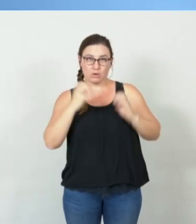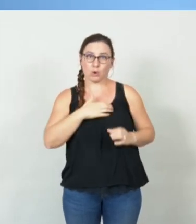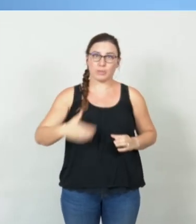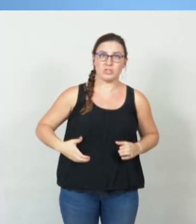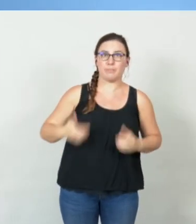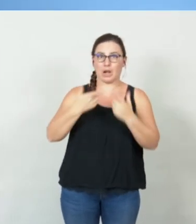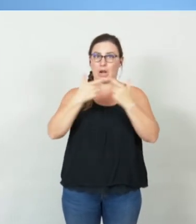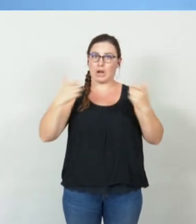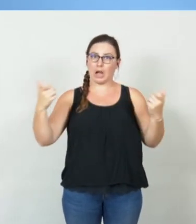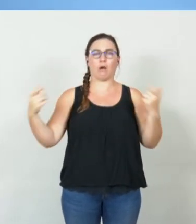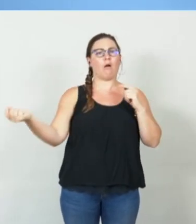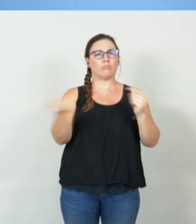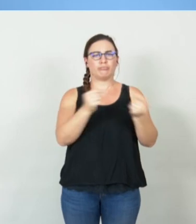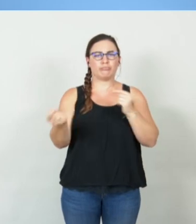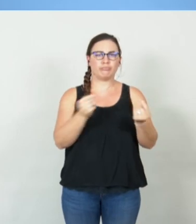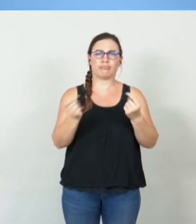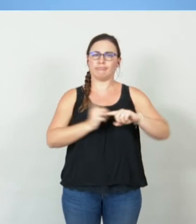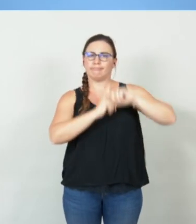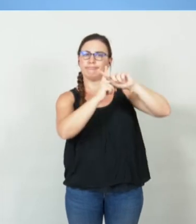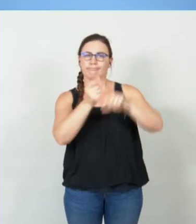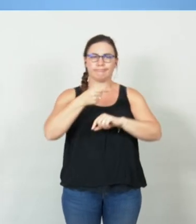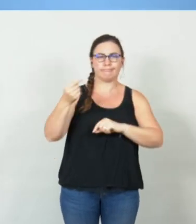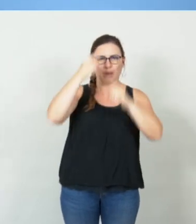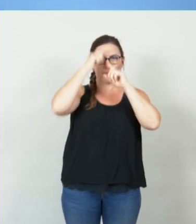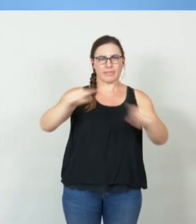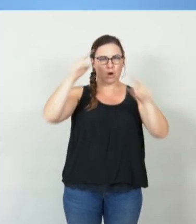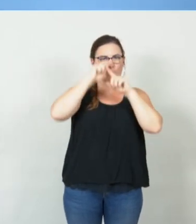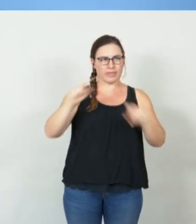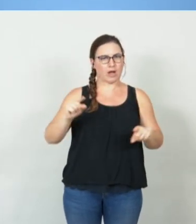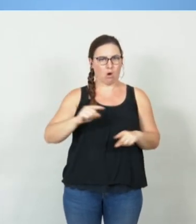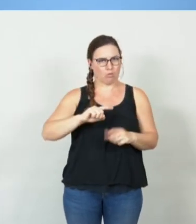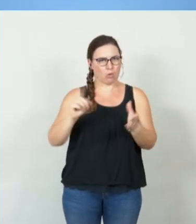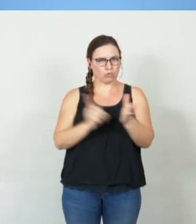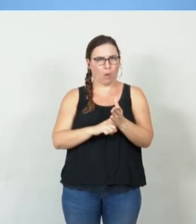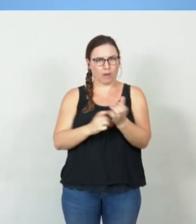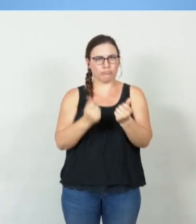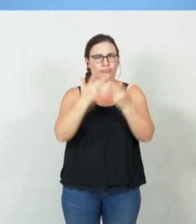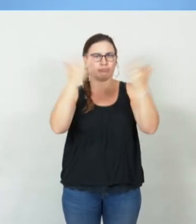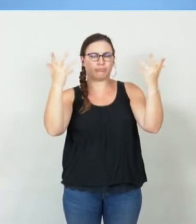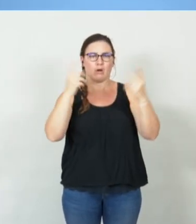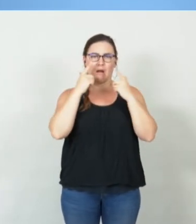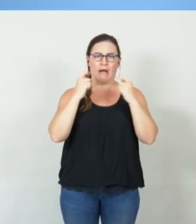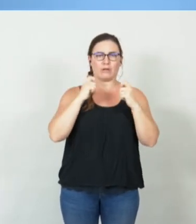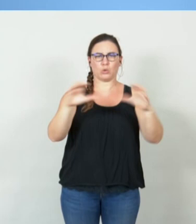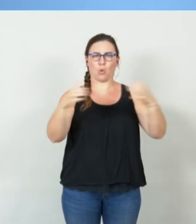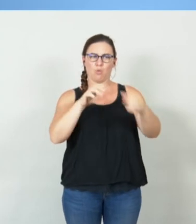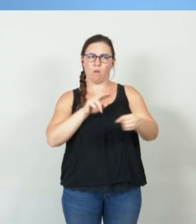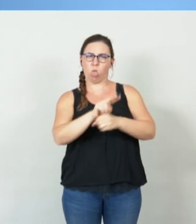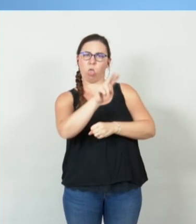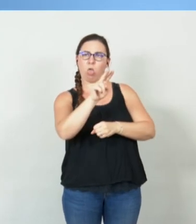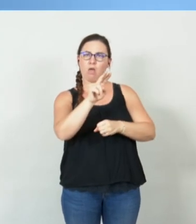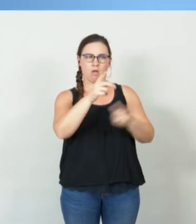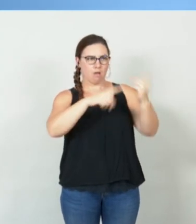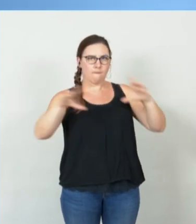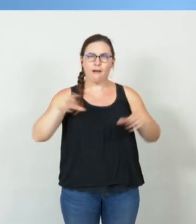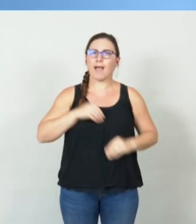le débat est constructif et que les désaccords sont féconds souvent une invective dégradante pour un groupe de personnes n'est